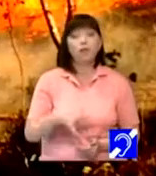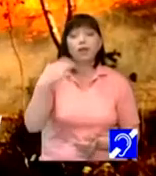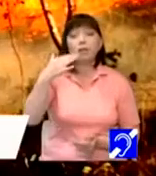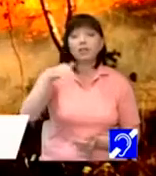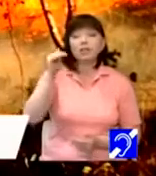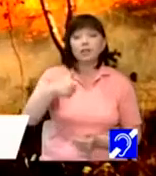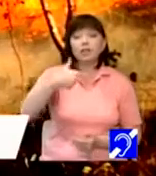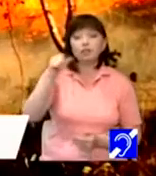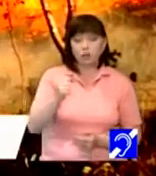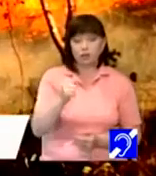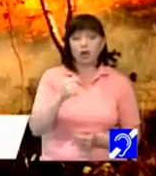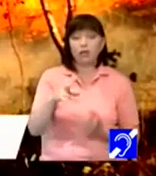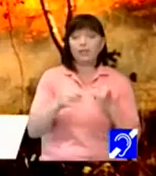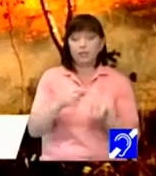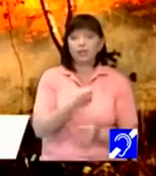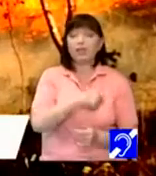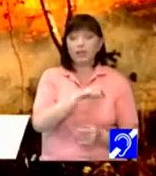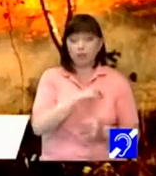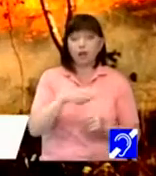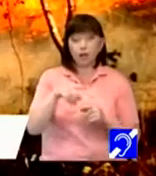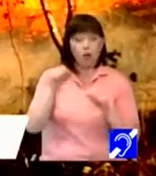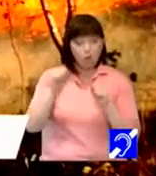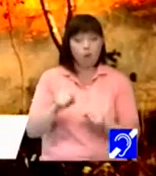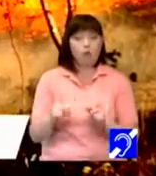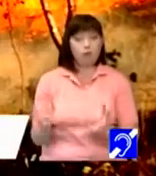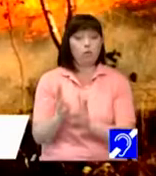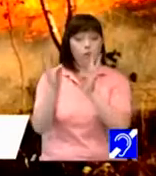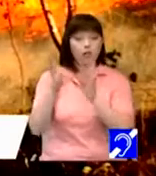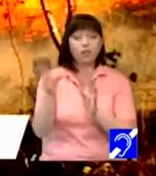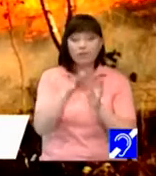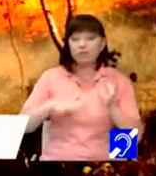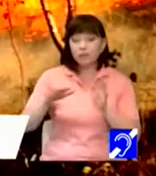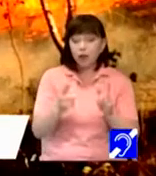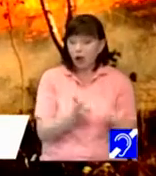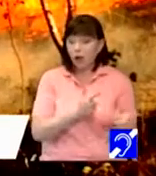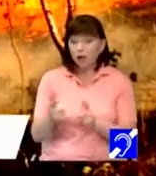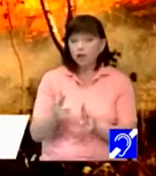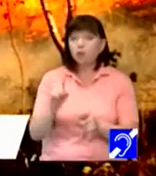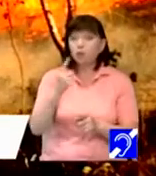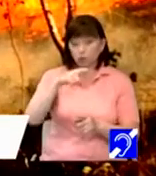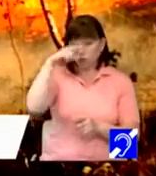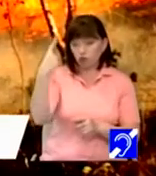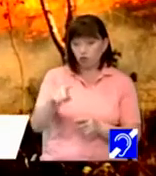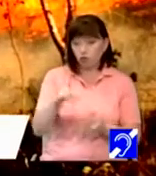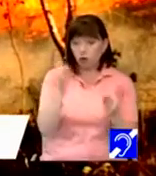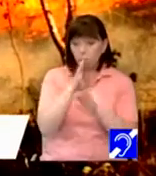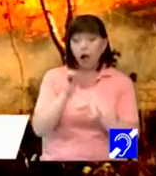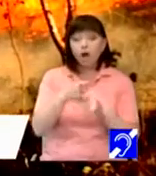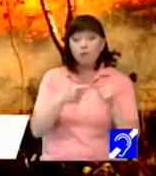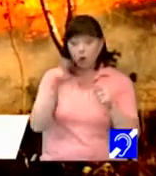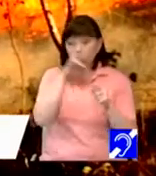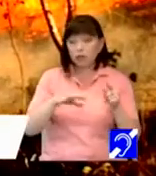50.000 de hectare din Spania sunt amenințate de flăcări. Toate regiunile sunt în alertă din cauza caniculei, iar în jumătate din